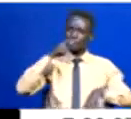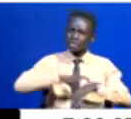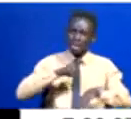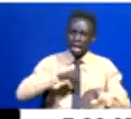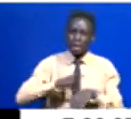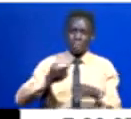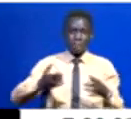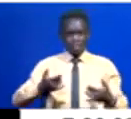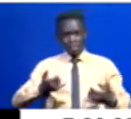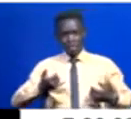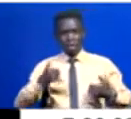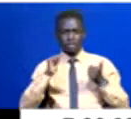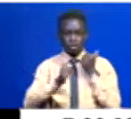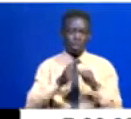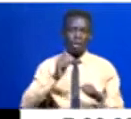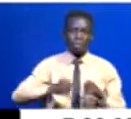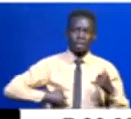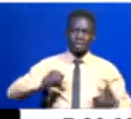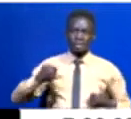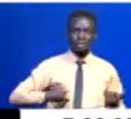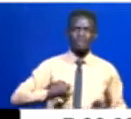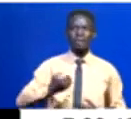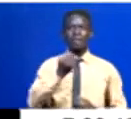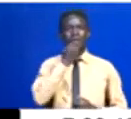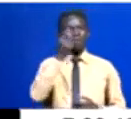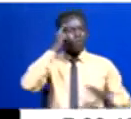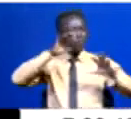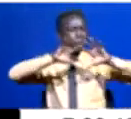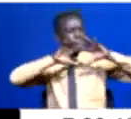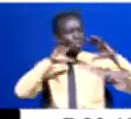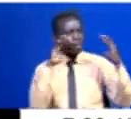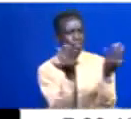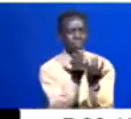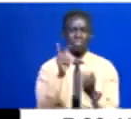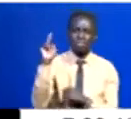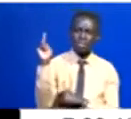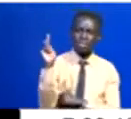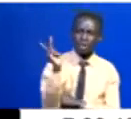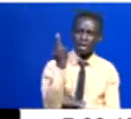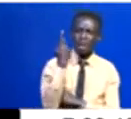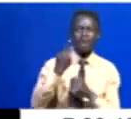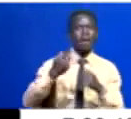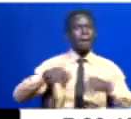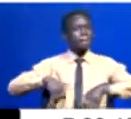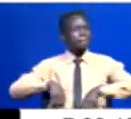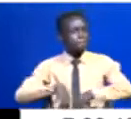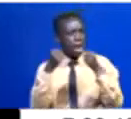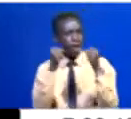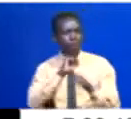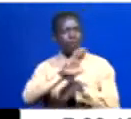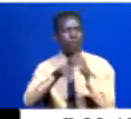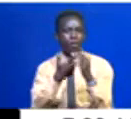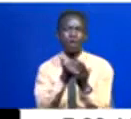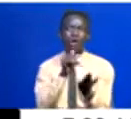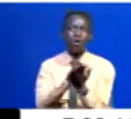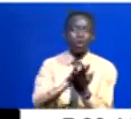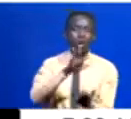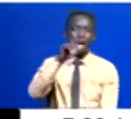Beat the world for Kenya and for yourself. Bring all the glory.